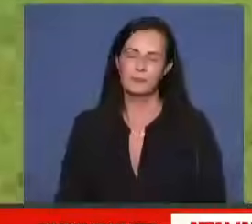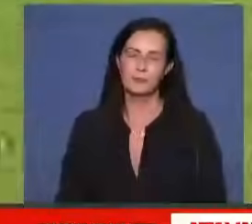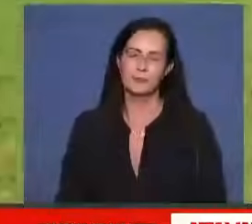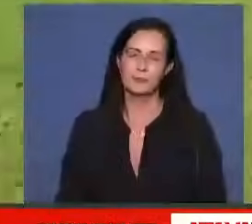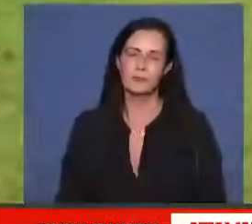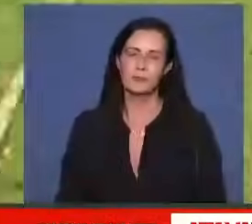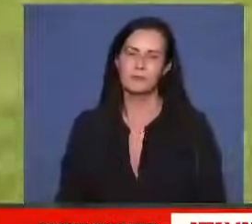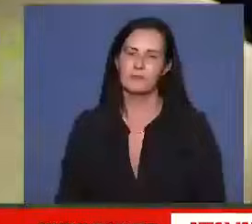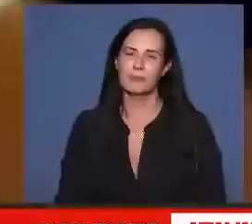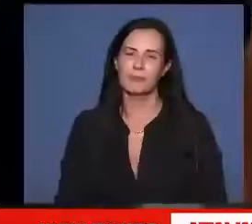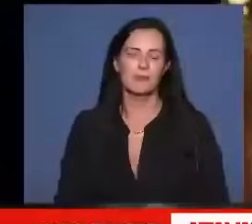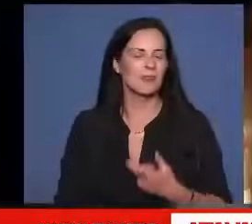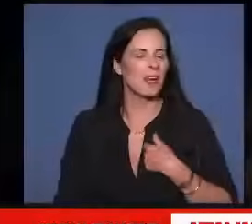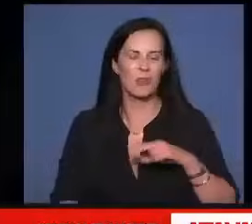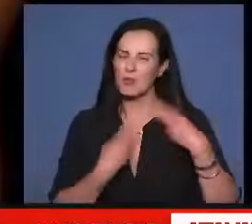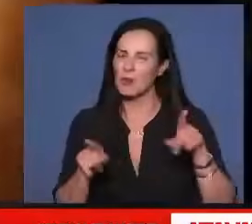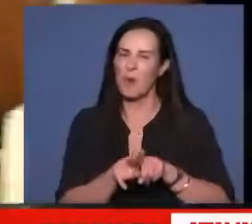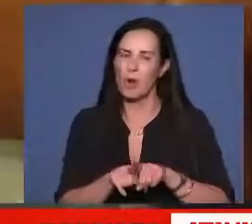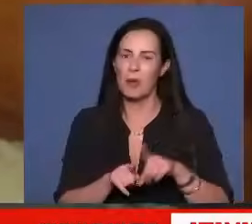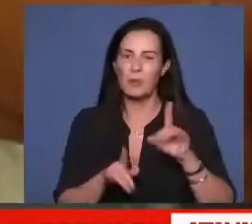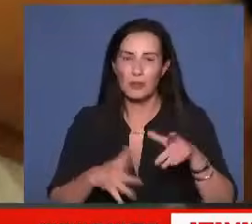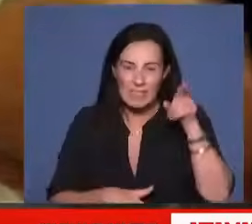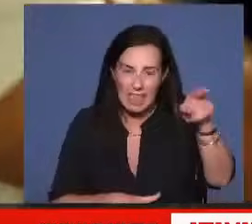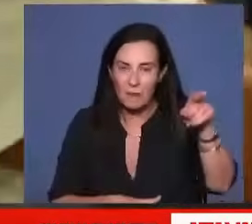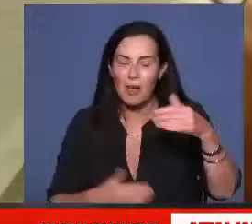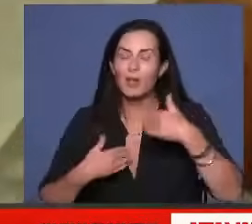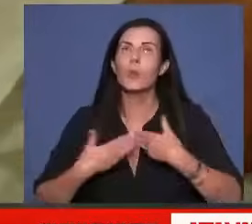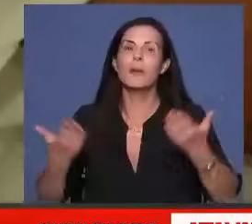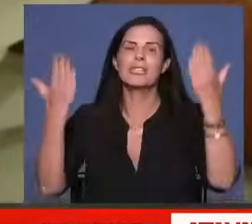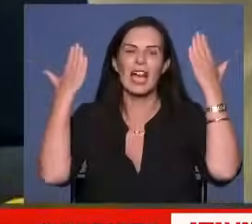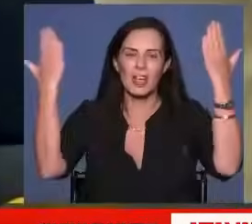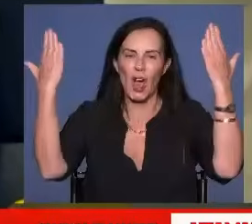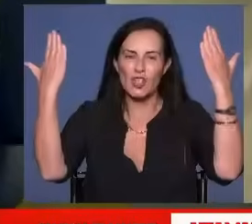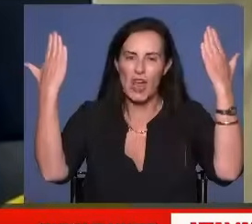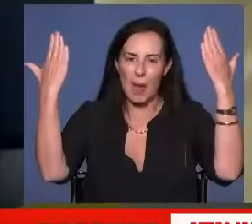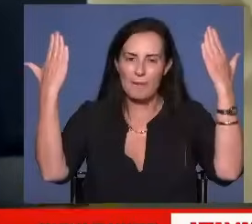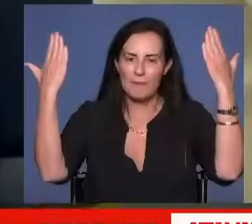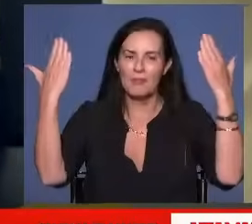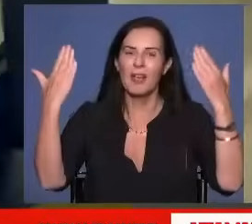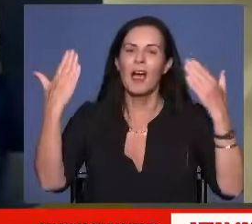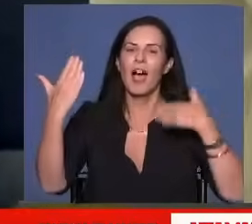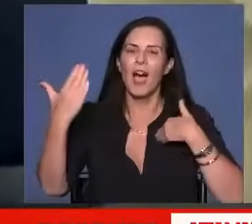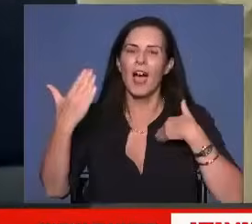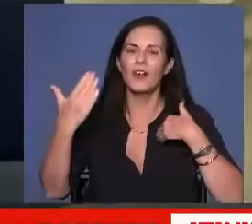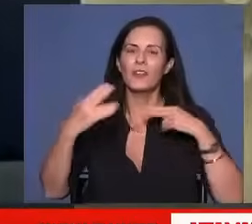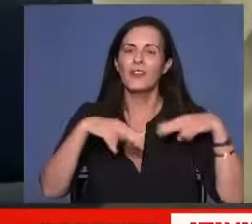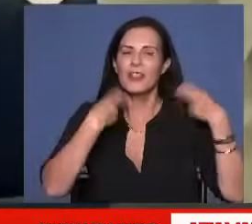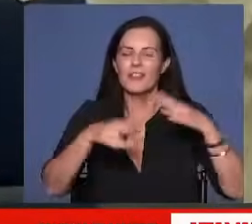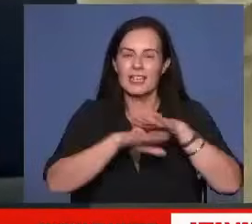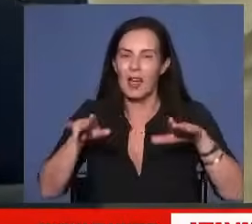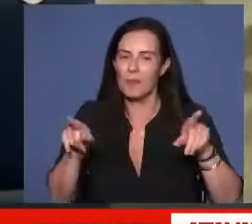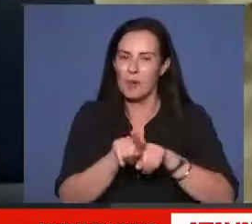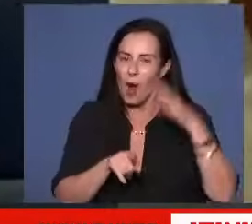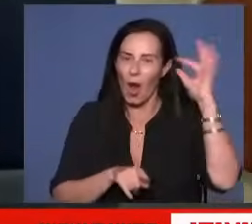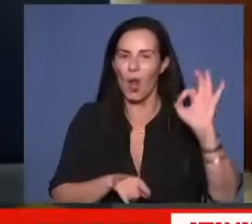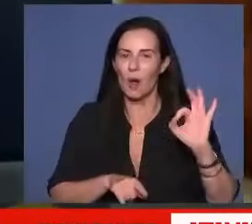אנחנו לא חוזרים כמו שהיינו. מי שמפחד זה הם, ואנחנו בעזרת השם... אנחנו הולכים להביא את האם לקרן. כמו החלום של רומא ואבלינה,